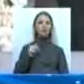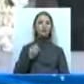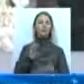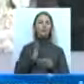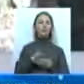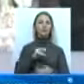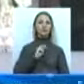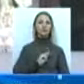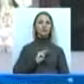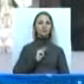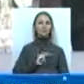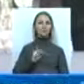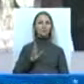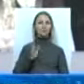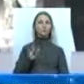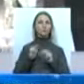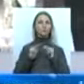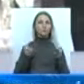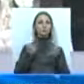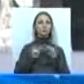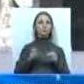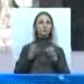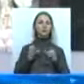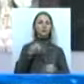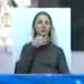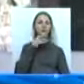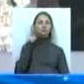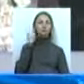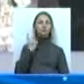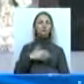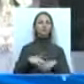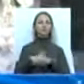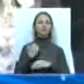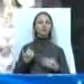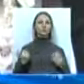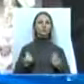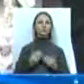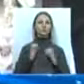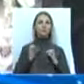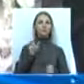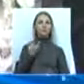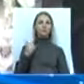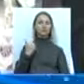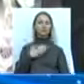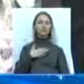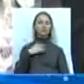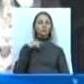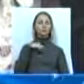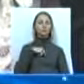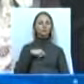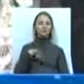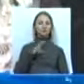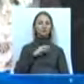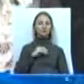Кез келген мемлекеттің басты байлығы адамдар, оның тұрғындары. Ал адамның байлығы оның рухани болмысы, ішкі жан дүниесінің байлығы. Сондықтан